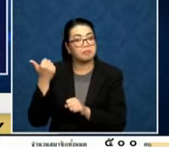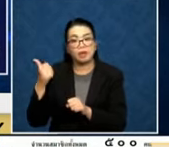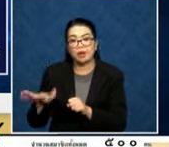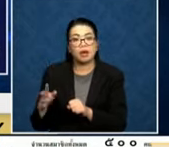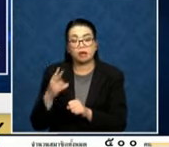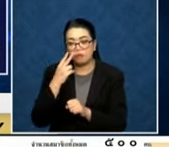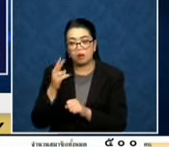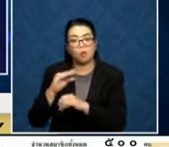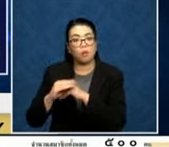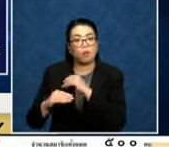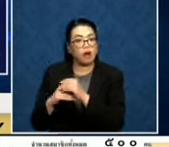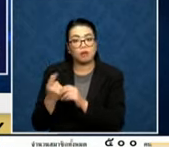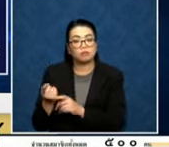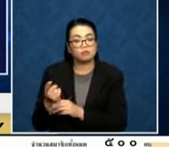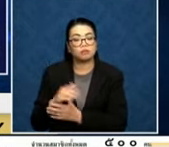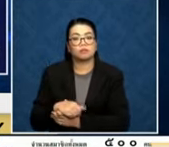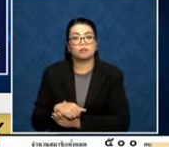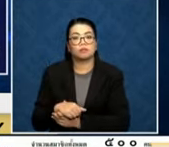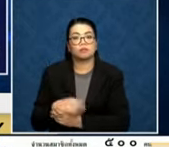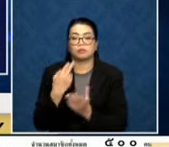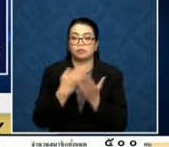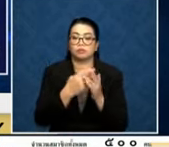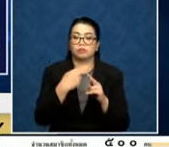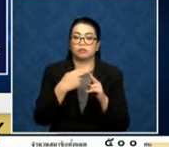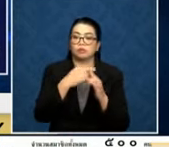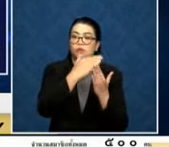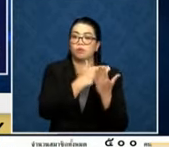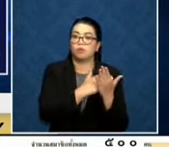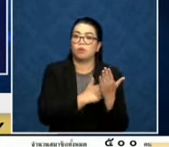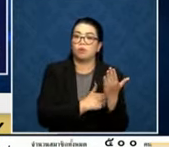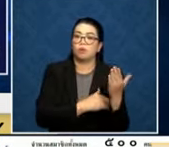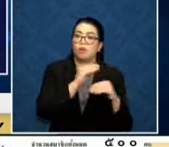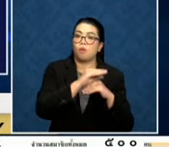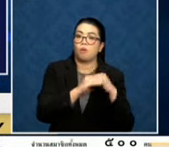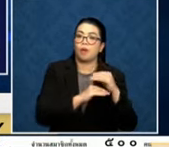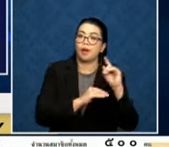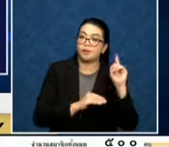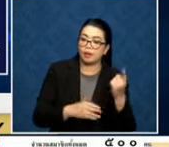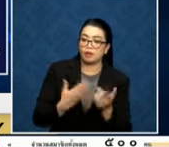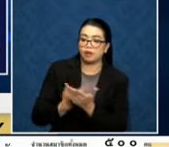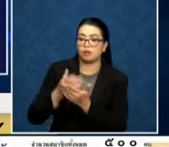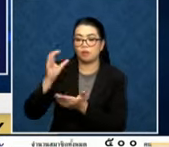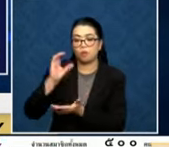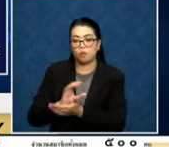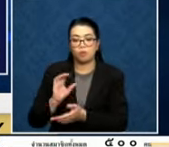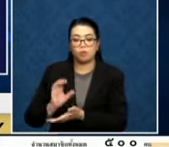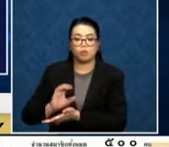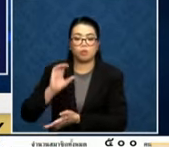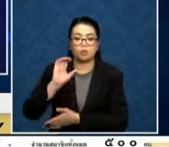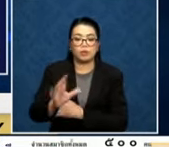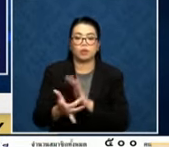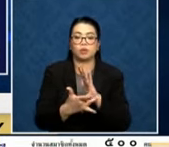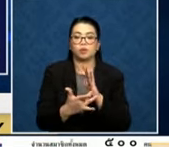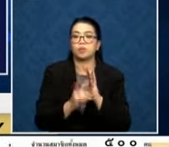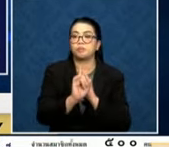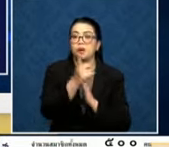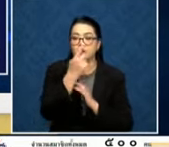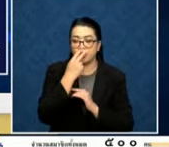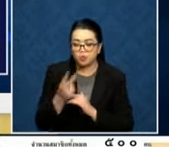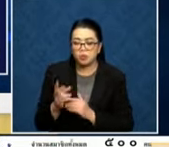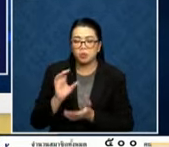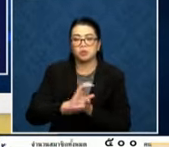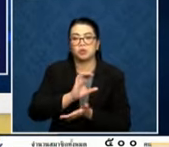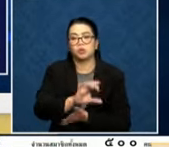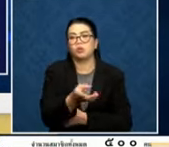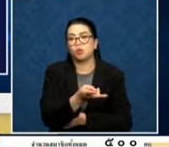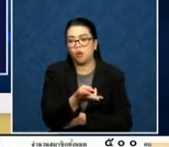จากตรงนี้ครับทั้งกรอบงบประมาณและรายชื่อโครงการใหม่ที่เกี่ยวกับการลงทุนด้านสมาอกฤษเราก็จะเห็นได้ว่ามันยังมีจำนวนที่